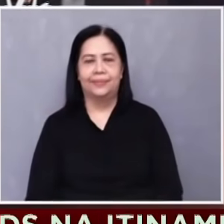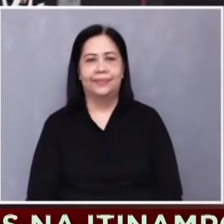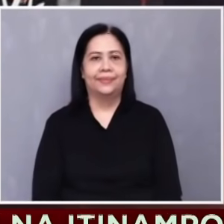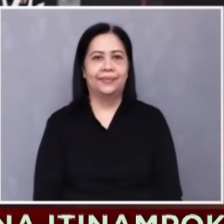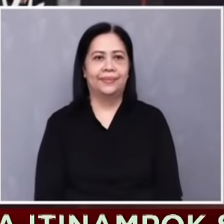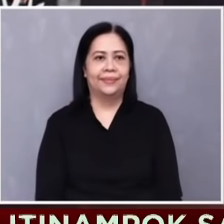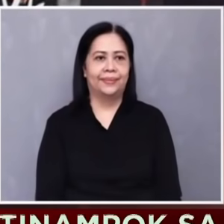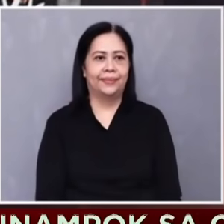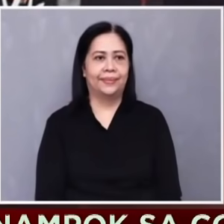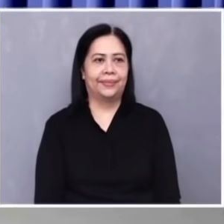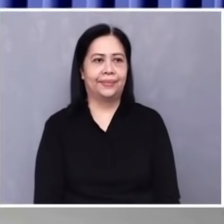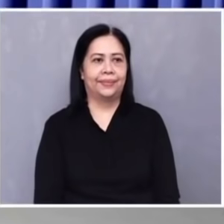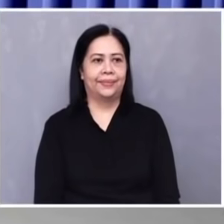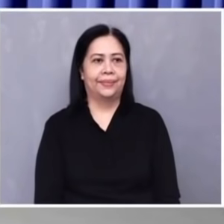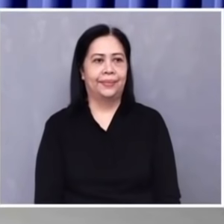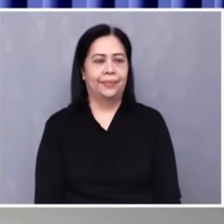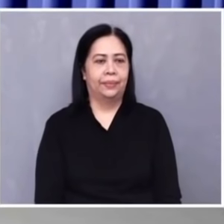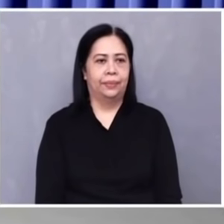News.